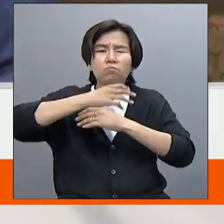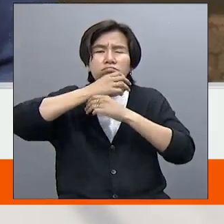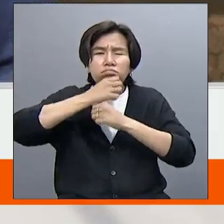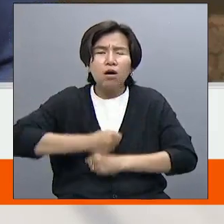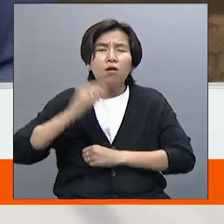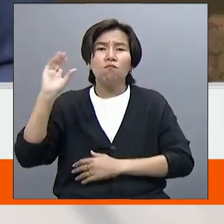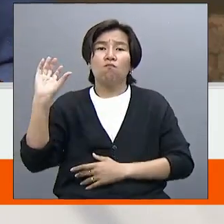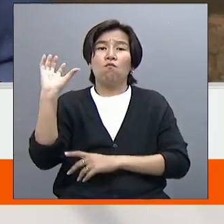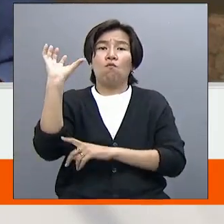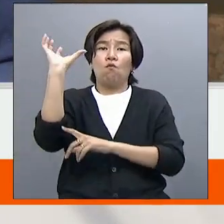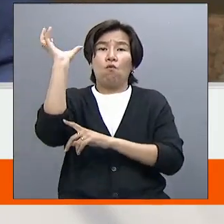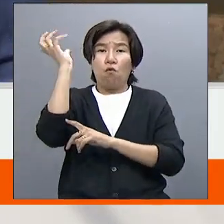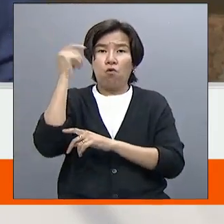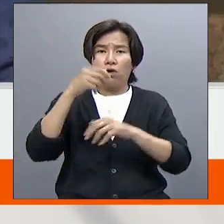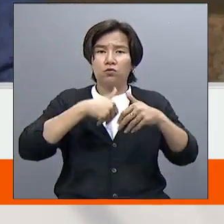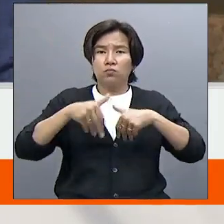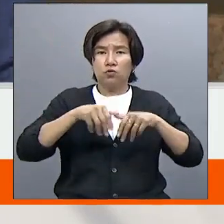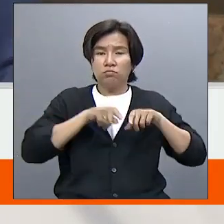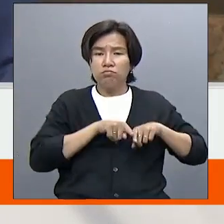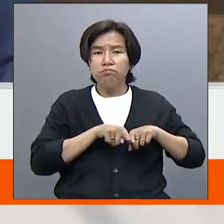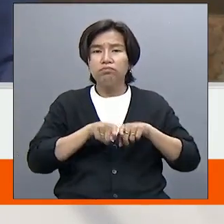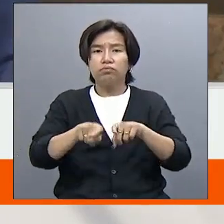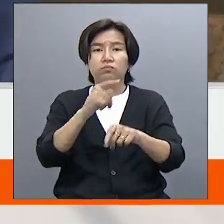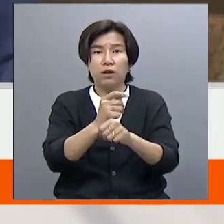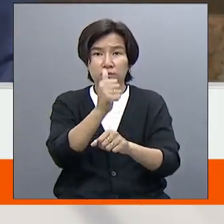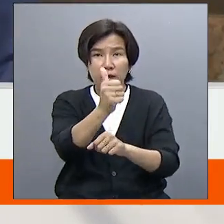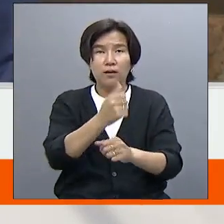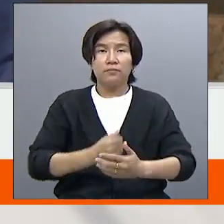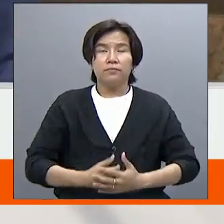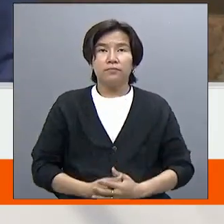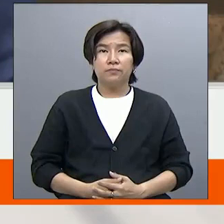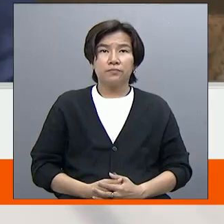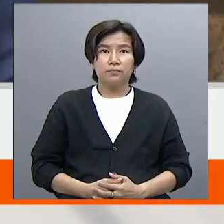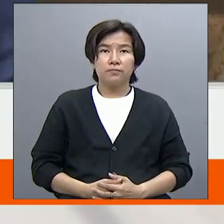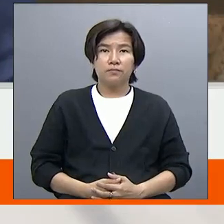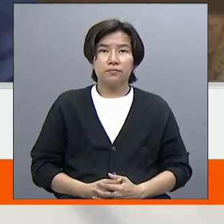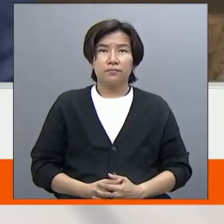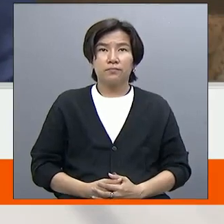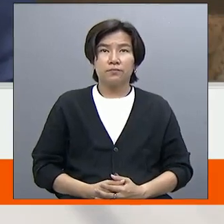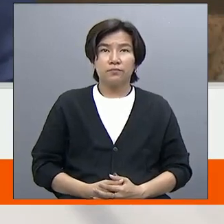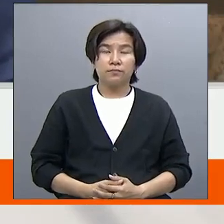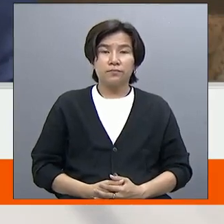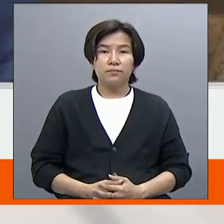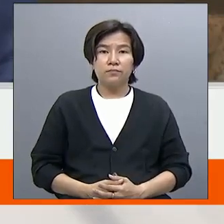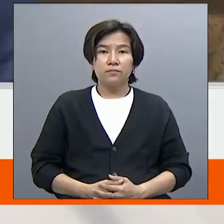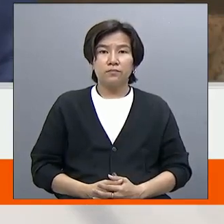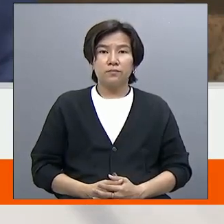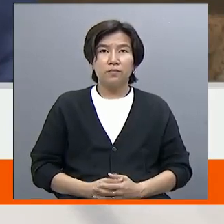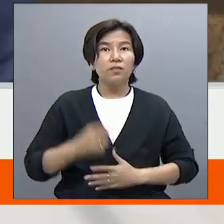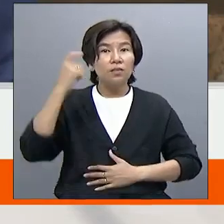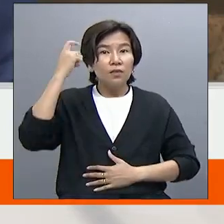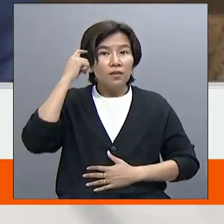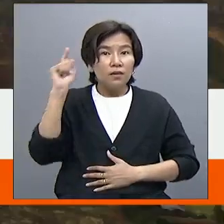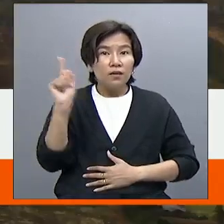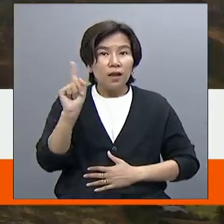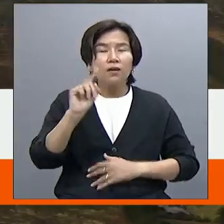ที่คงอยู่คู่กับชุมชนไปได้ด้วยพร้อมๆกันนะคะผมเข้าใจว่าเราส่งไปมีรายละเอียดก็น่าชัด